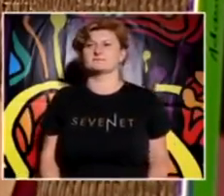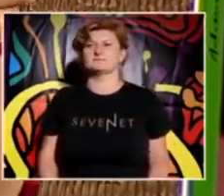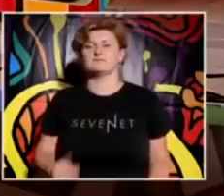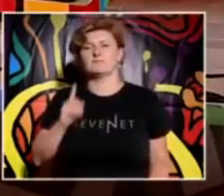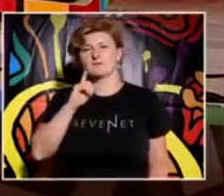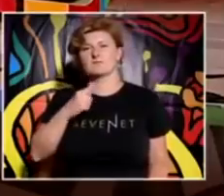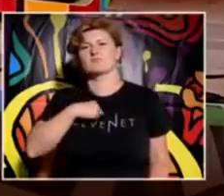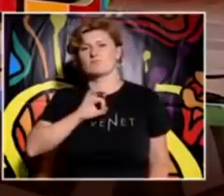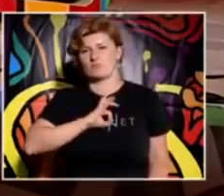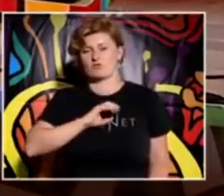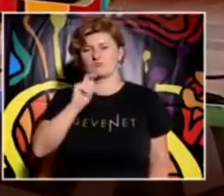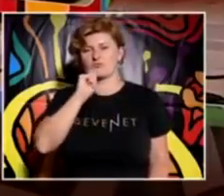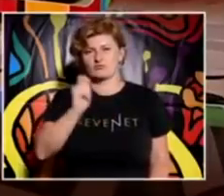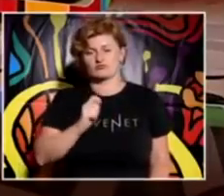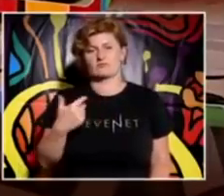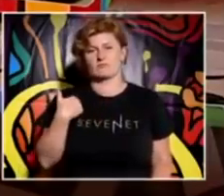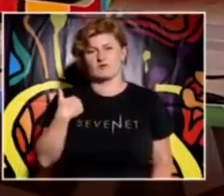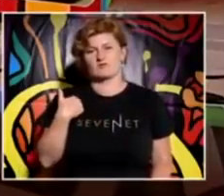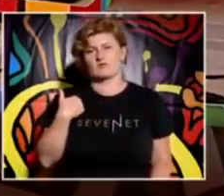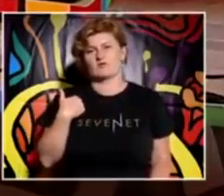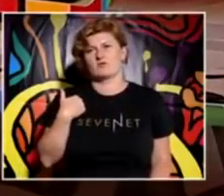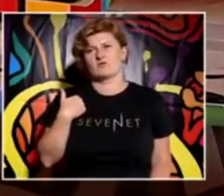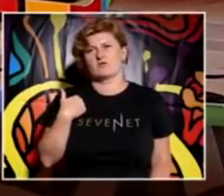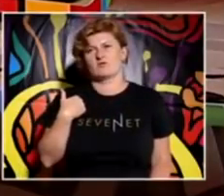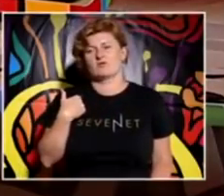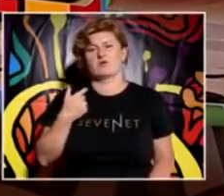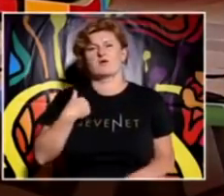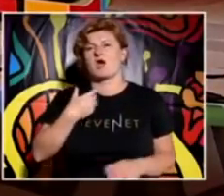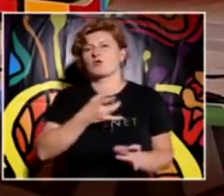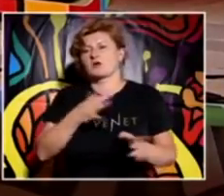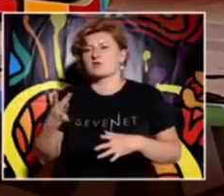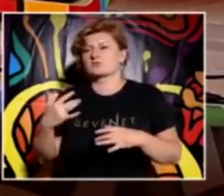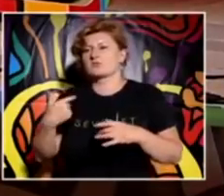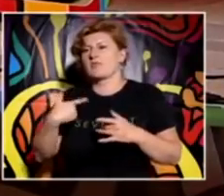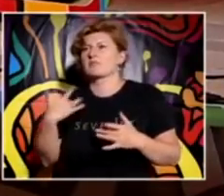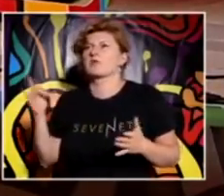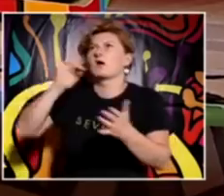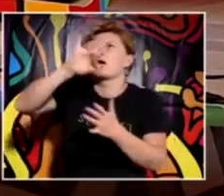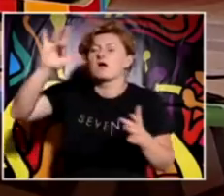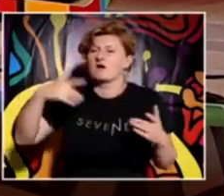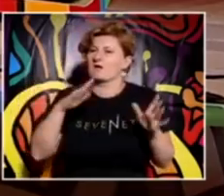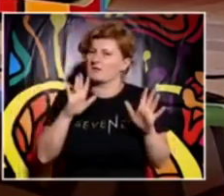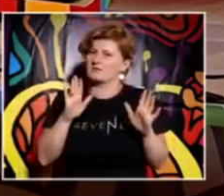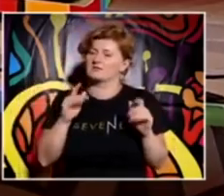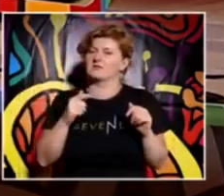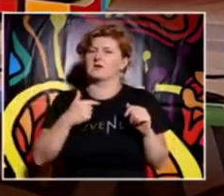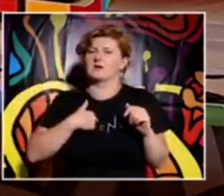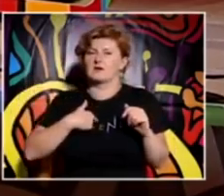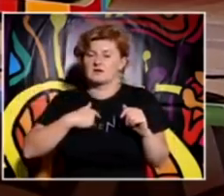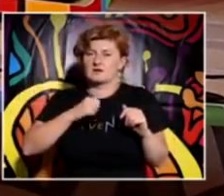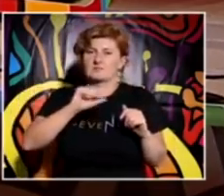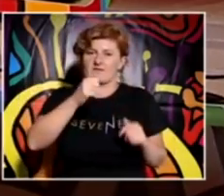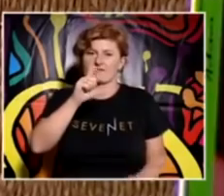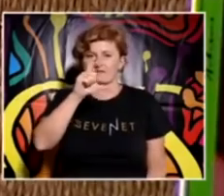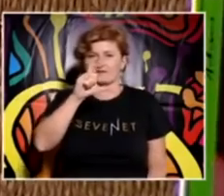Powiem szczerze, moje podróżowanie było bardzo... Ja od razu nie rzucałam się na głęboką wodę. Były najpierw city breaki,